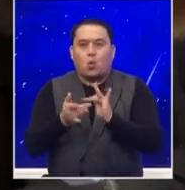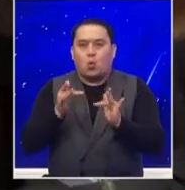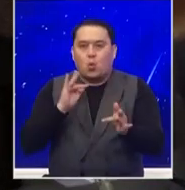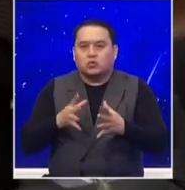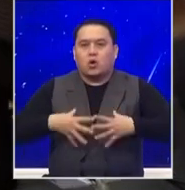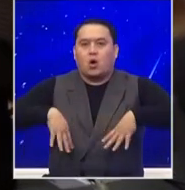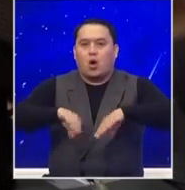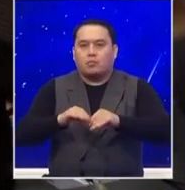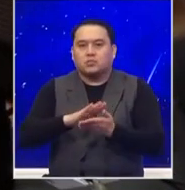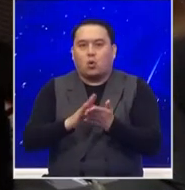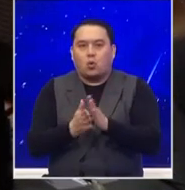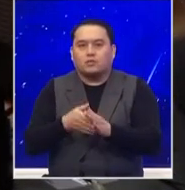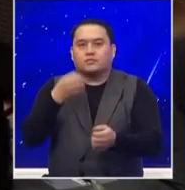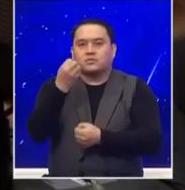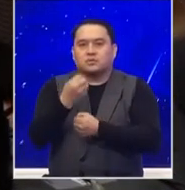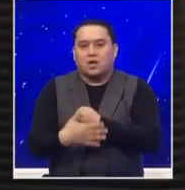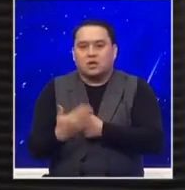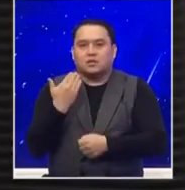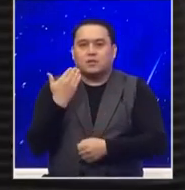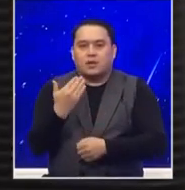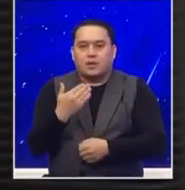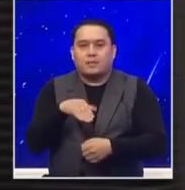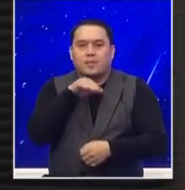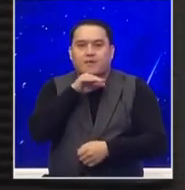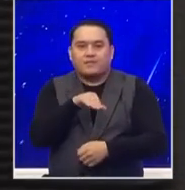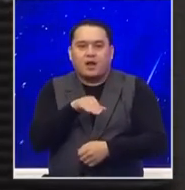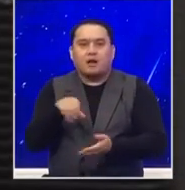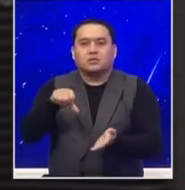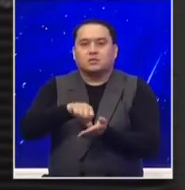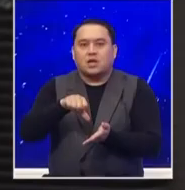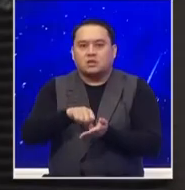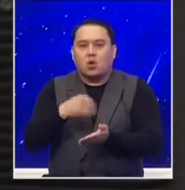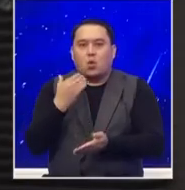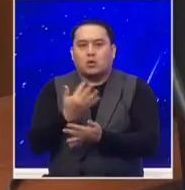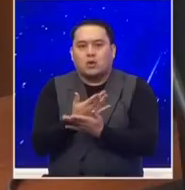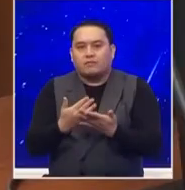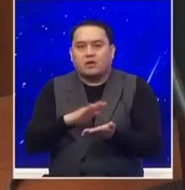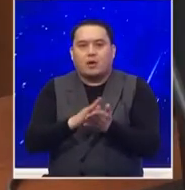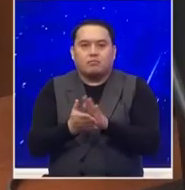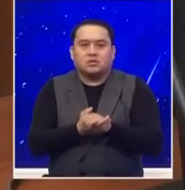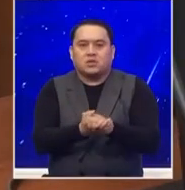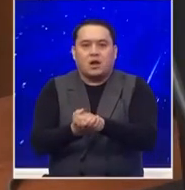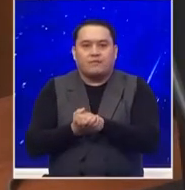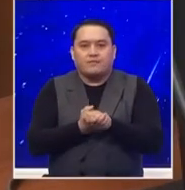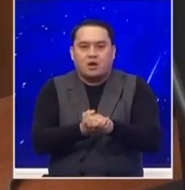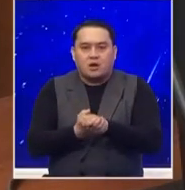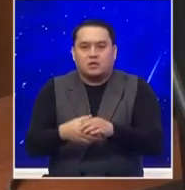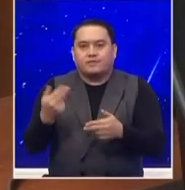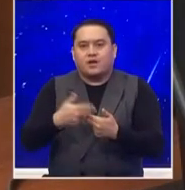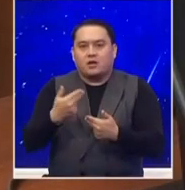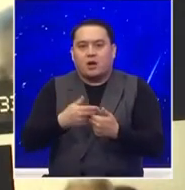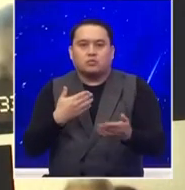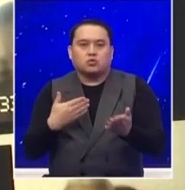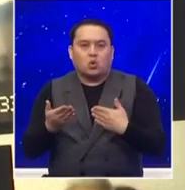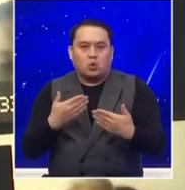жиынға қоғамдық келісім орталығының қызметкерлері мен кәсіби медиаторлар қатысты. Олар түрлі бітімгерлік барысындағы кедергілерді